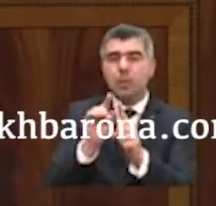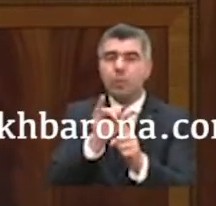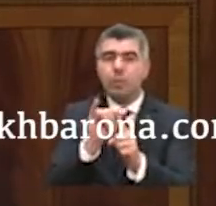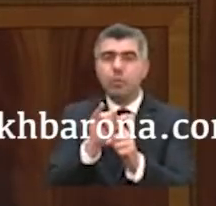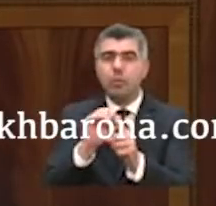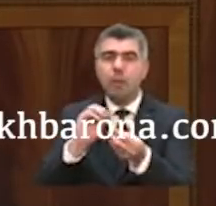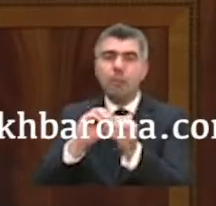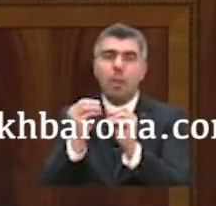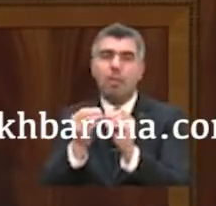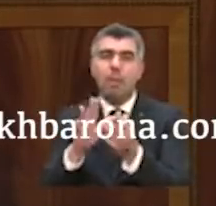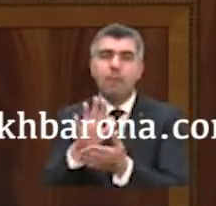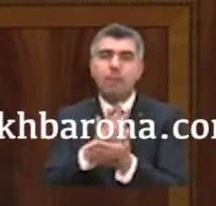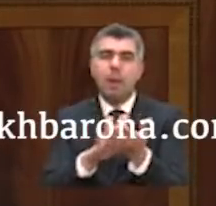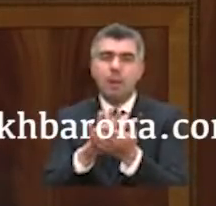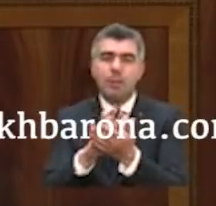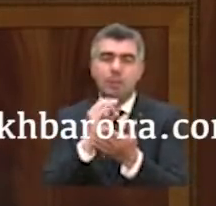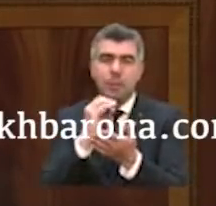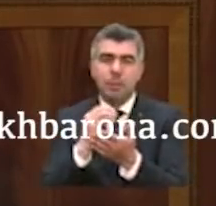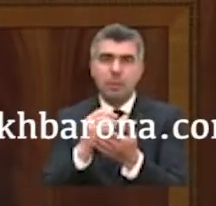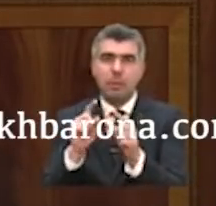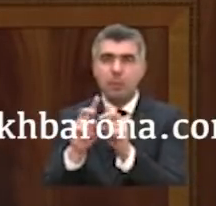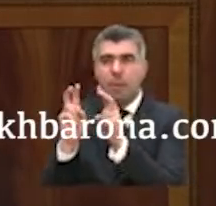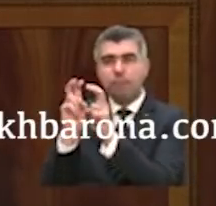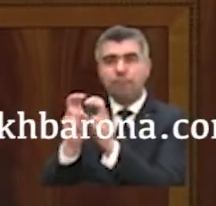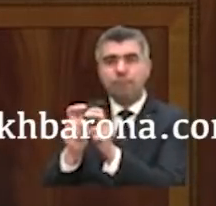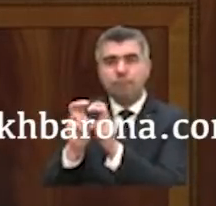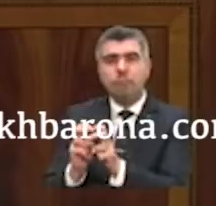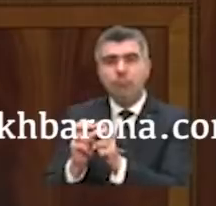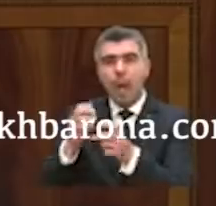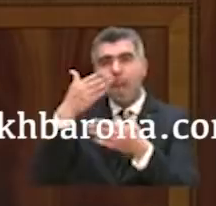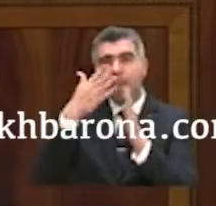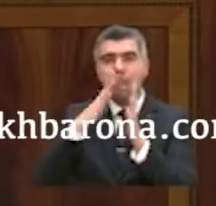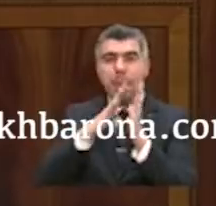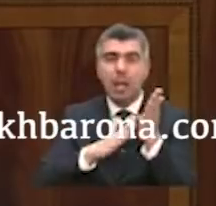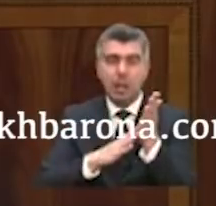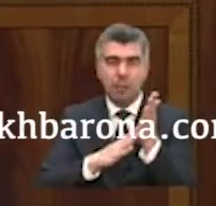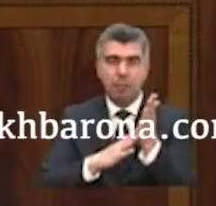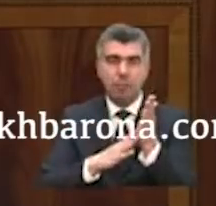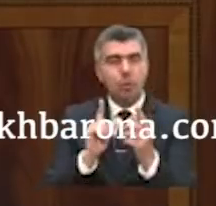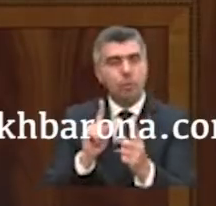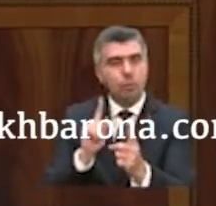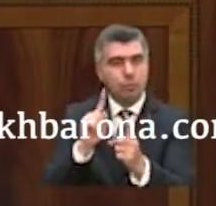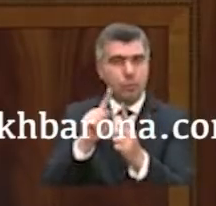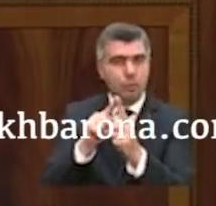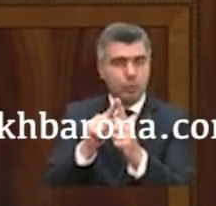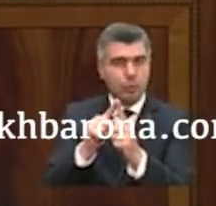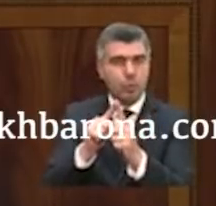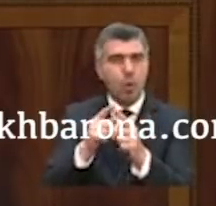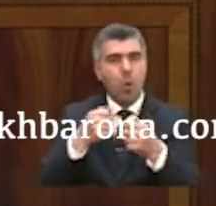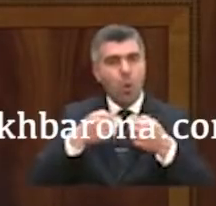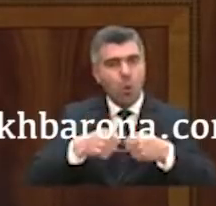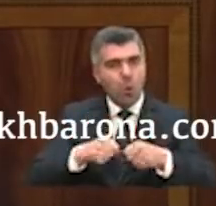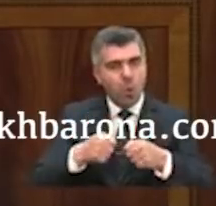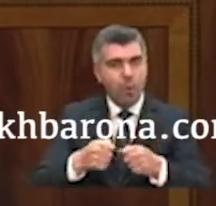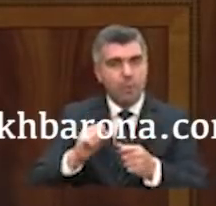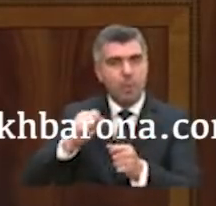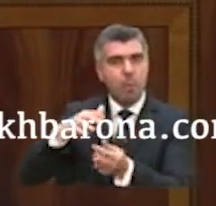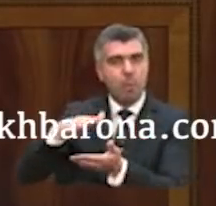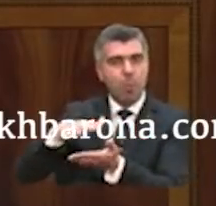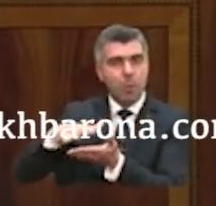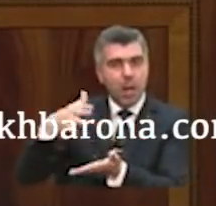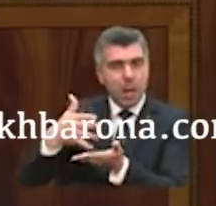الازمه عاليه رغم الضعف ديال الموارد ديال بلادنا. وقلنا غادي نمشيو للخبز، غادي نمشيو للغاز، غادي